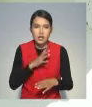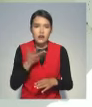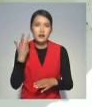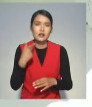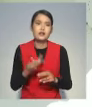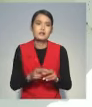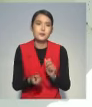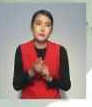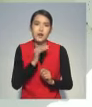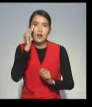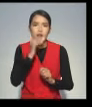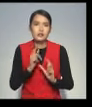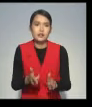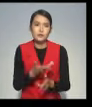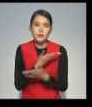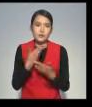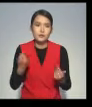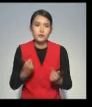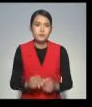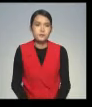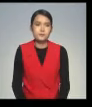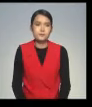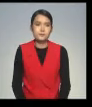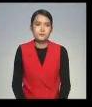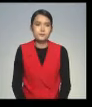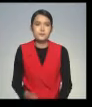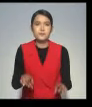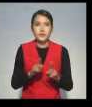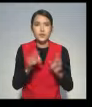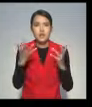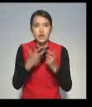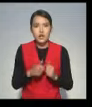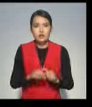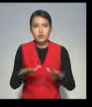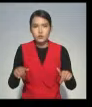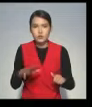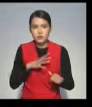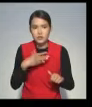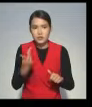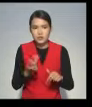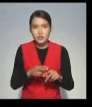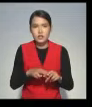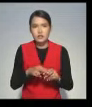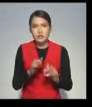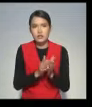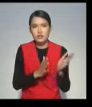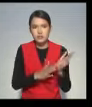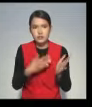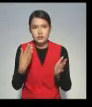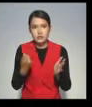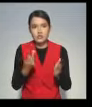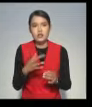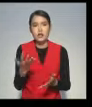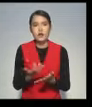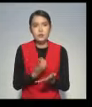этом родители не согласны. Никаких смет, никаких расчетов нет. Этот вывод как бы не имеет никаких оснований. Тут